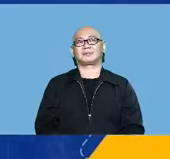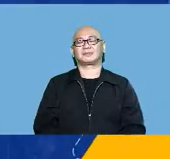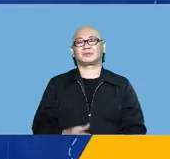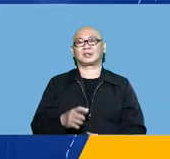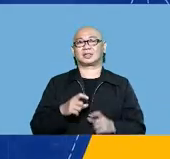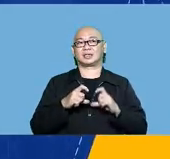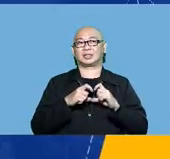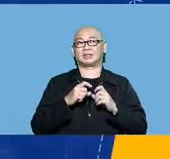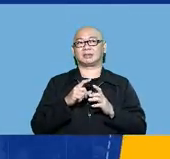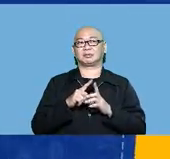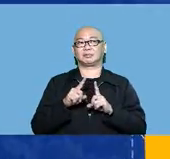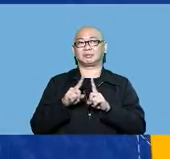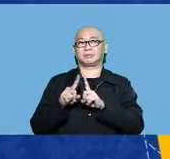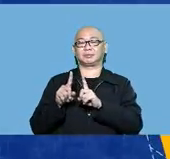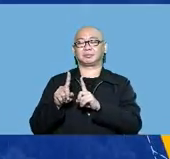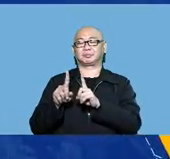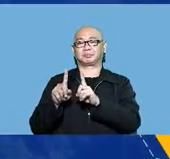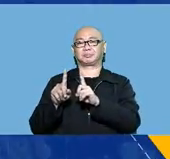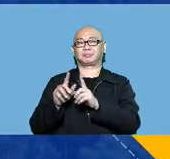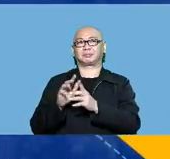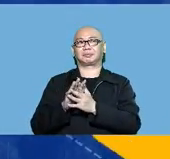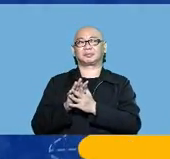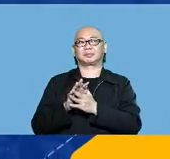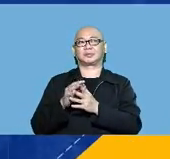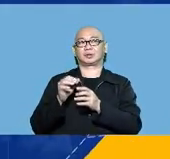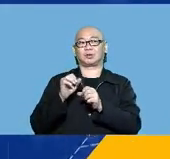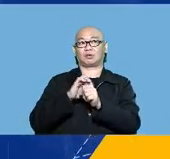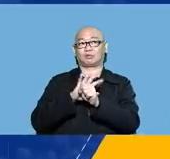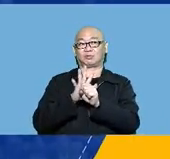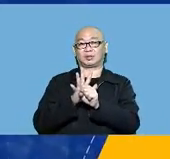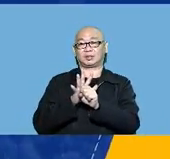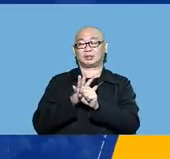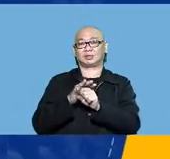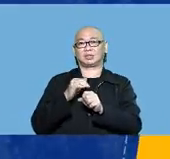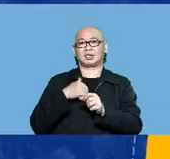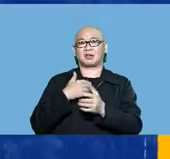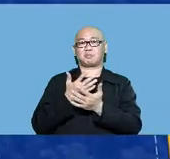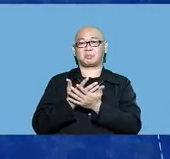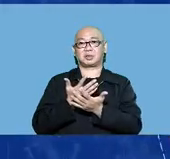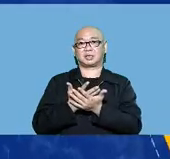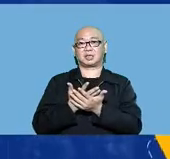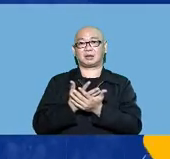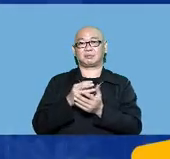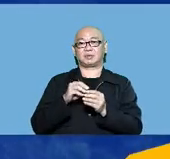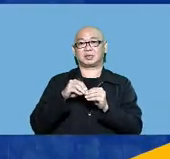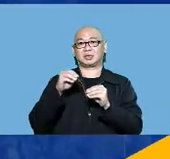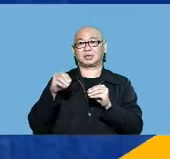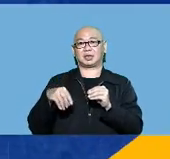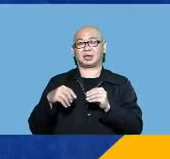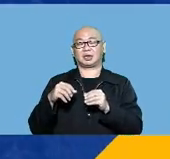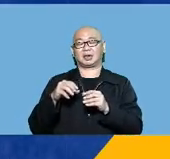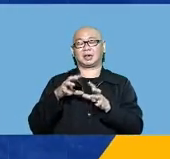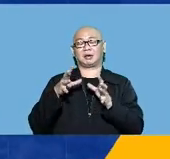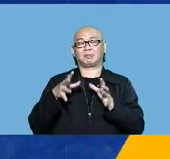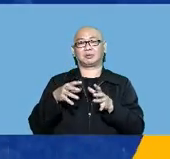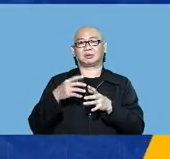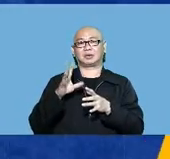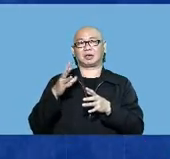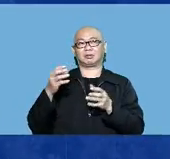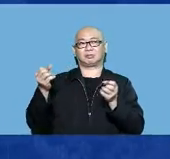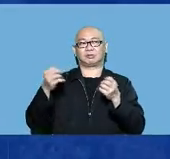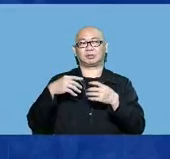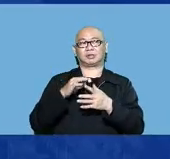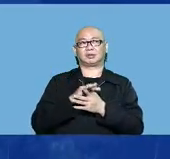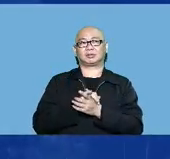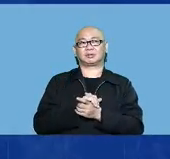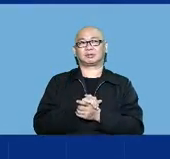cinta sehidup sematinya. Waktu kena COVID, saya minta pindah kamar supaya nggak tertular, katanya wis pokoknya sehidup